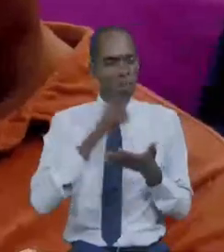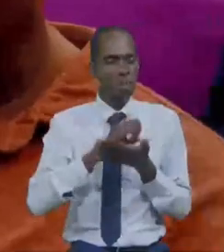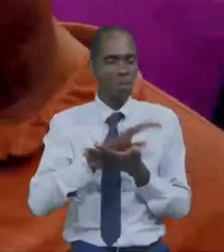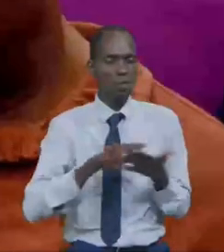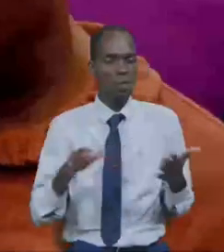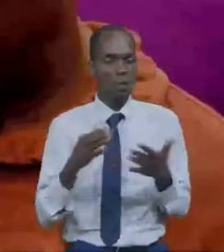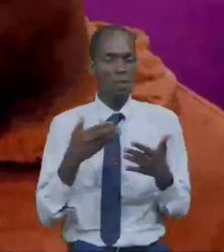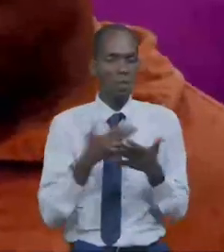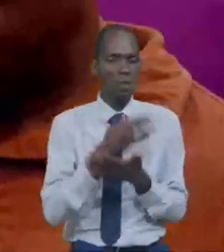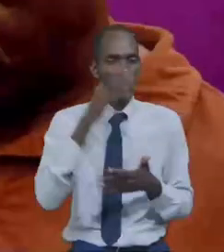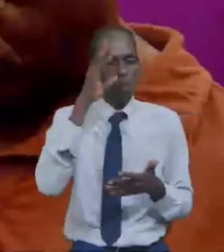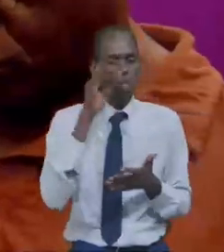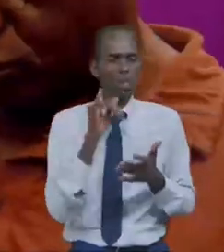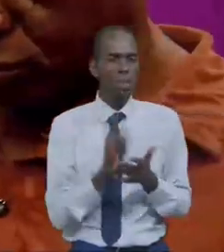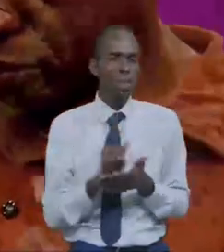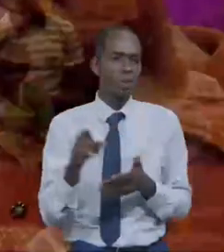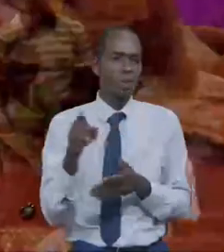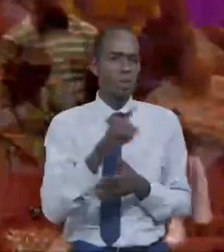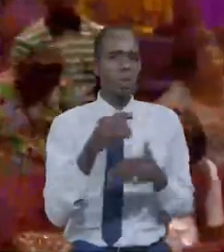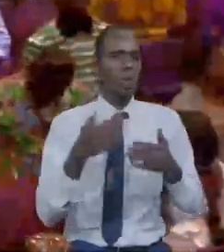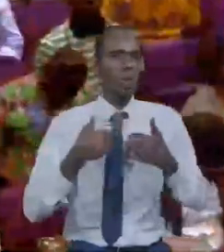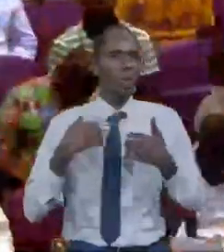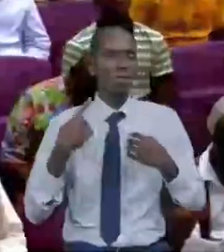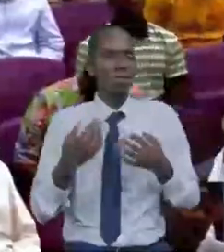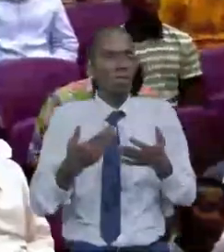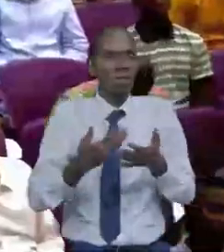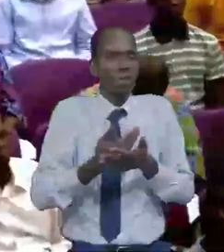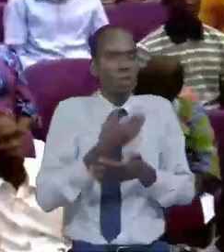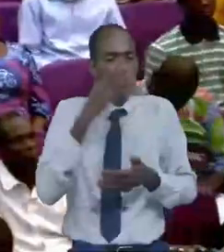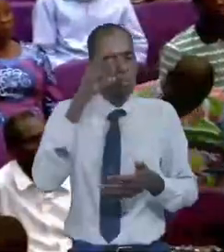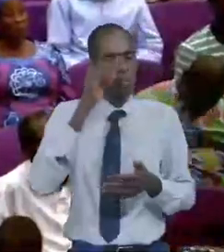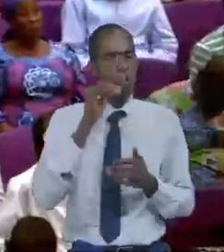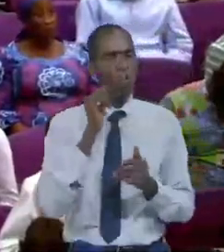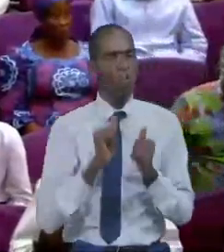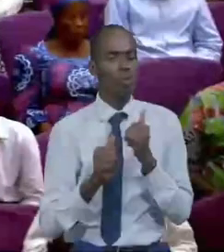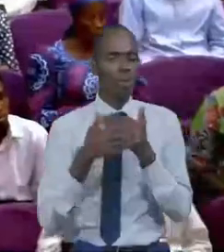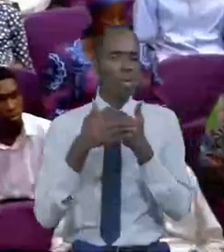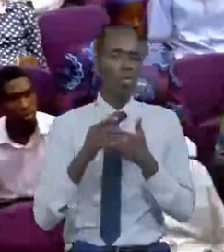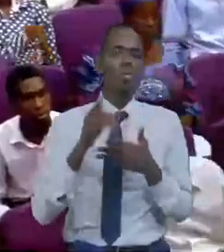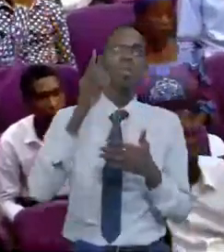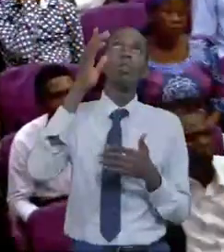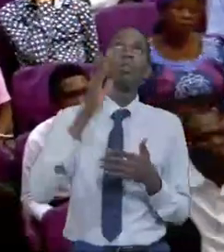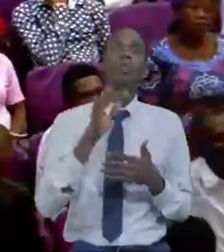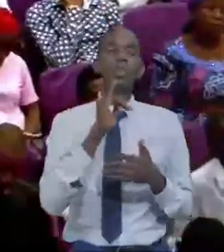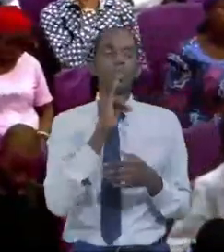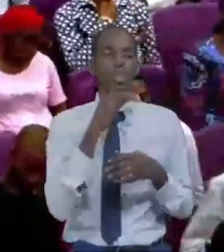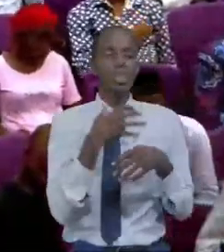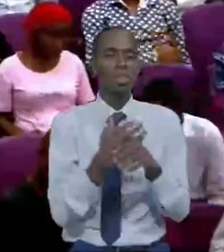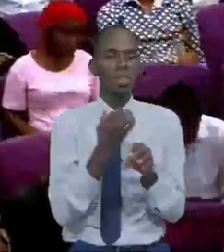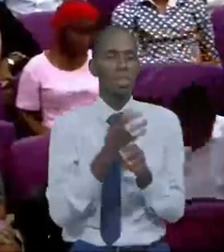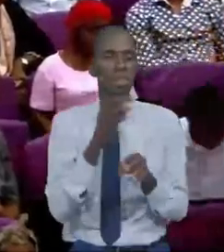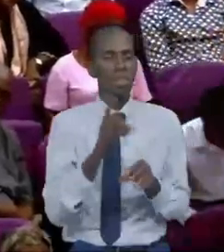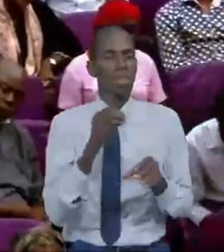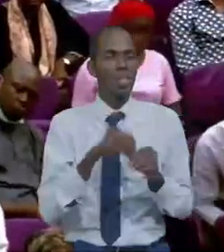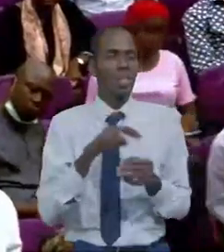ferme dans le Seigneur, l'homme nouveau, et à revêtir l'homme nouveau, créé selon Dieu dans une justice